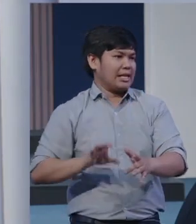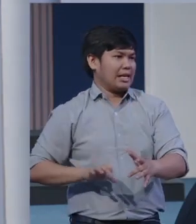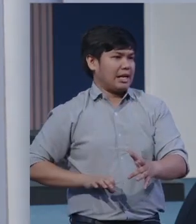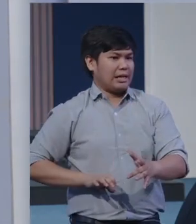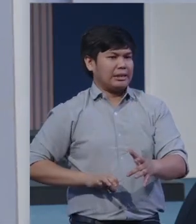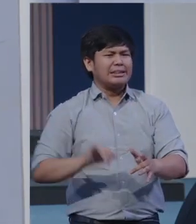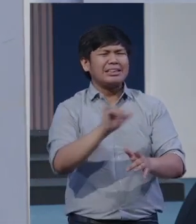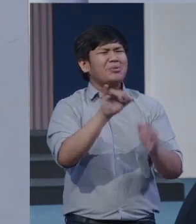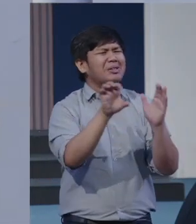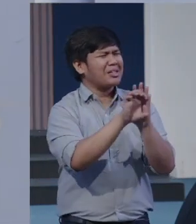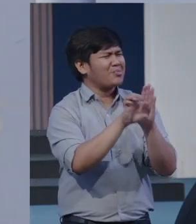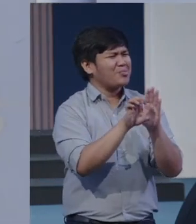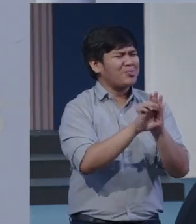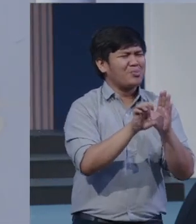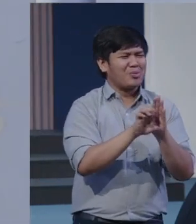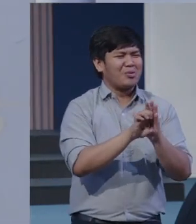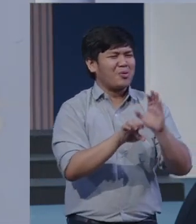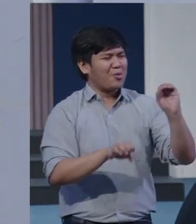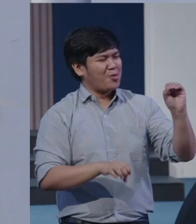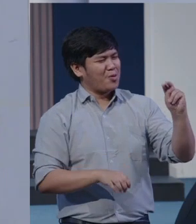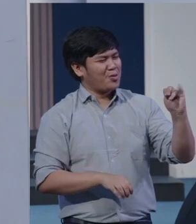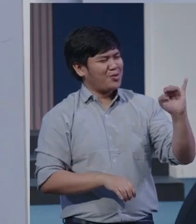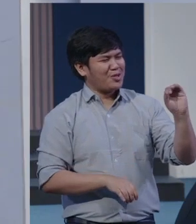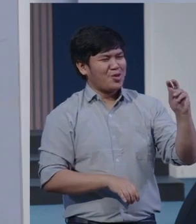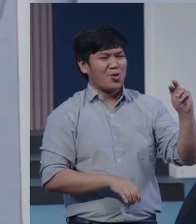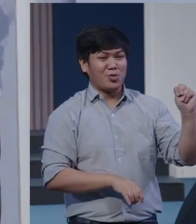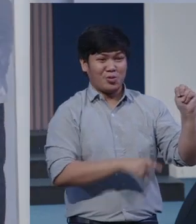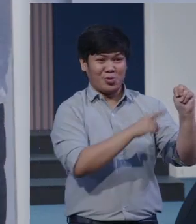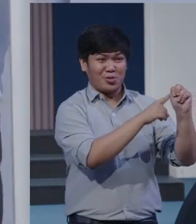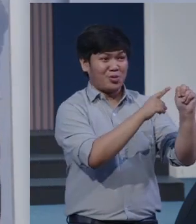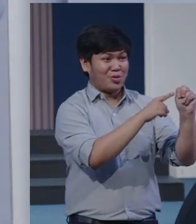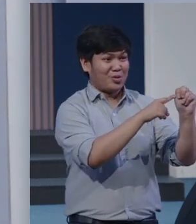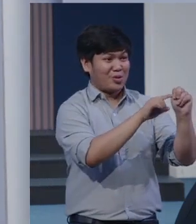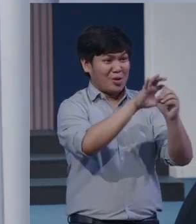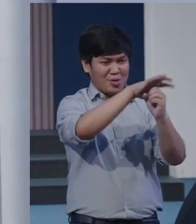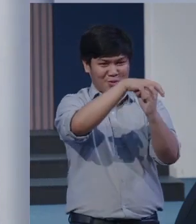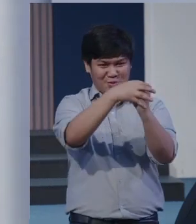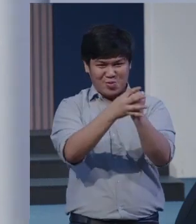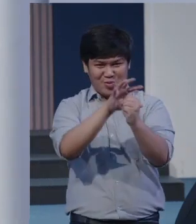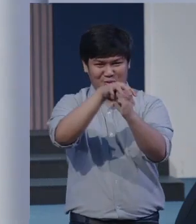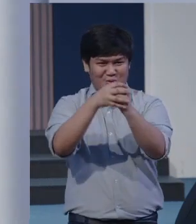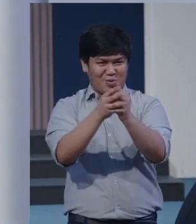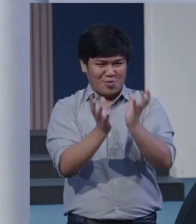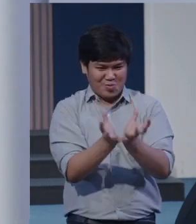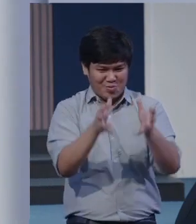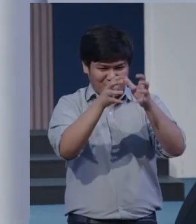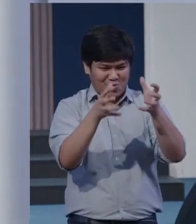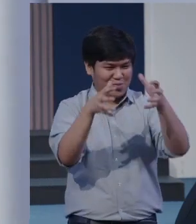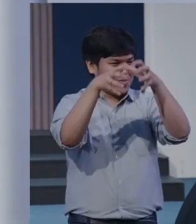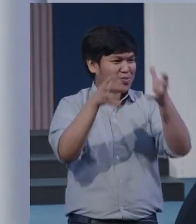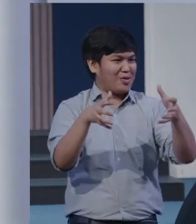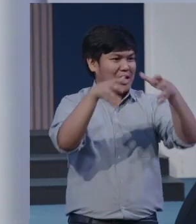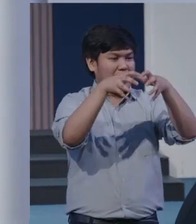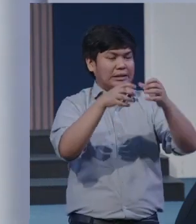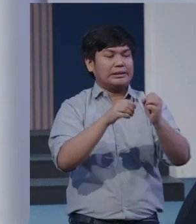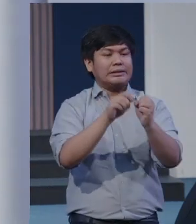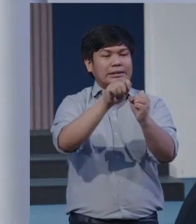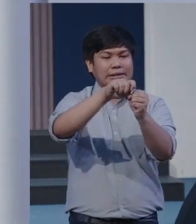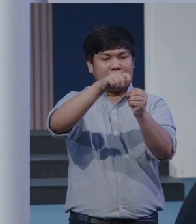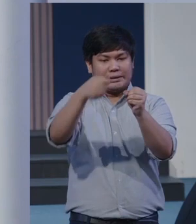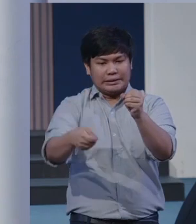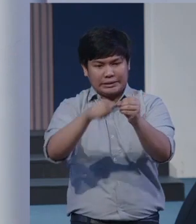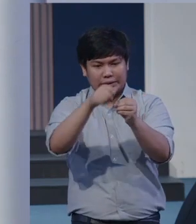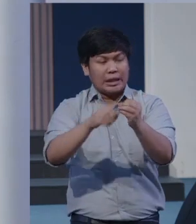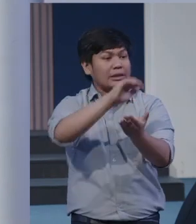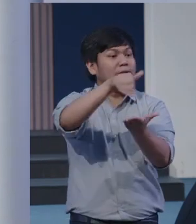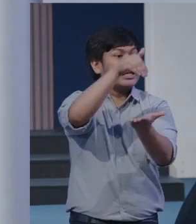nio na no yun po ang ibig sabihin dito spiritual Union tayo ay